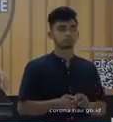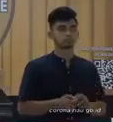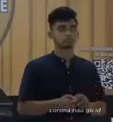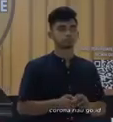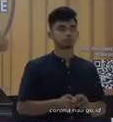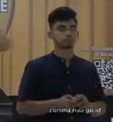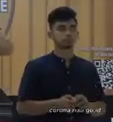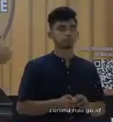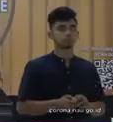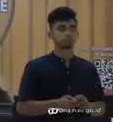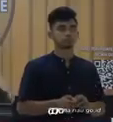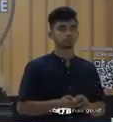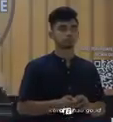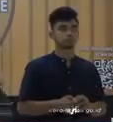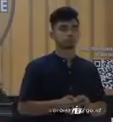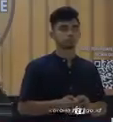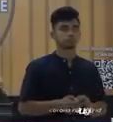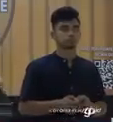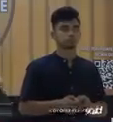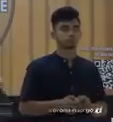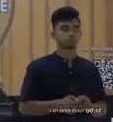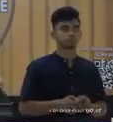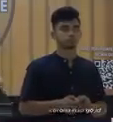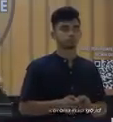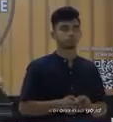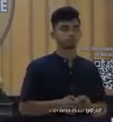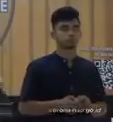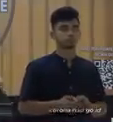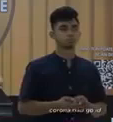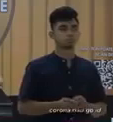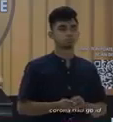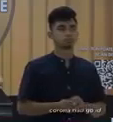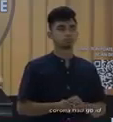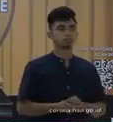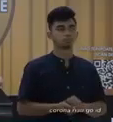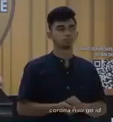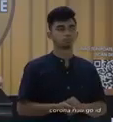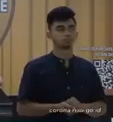Kayak ngasih khutbah saya jadi. Yuk, lanjut, silakan.